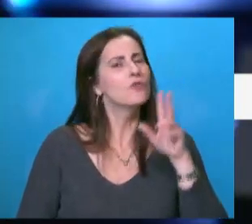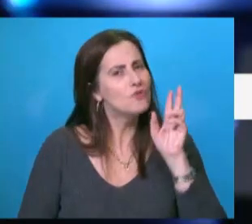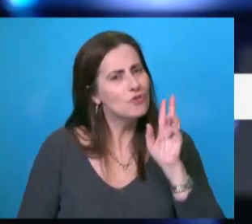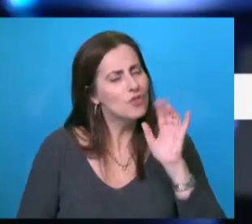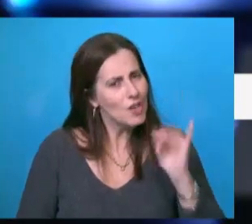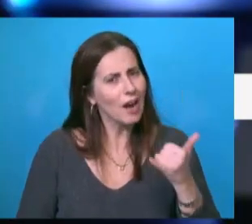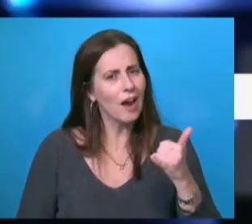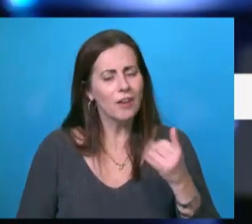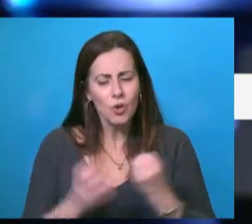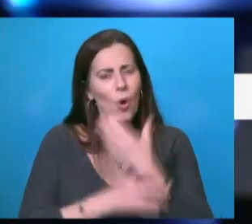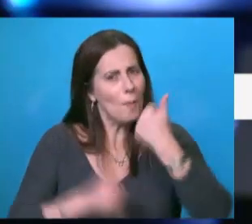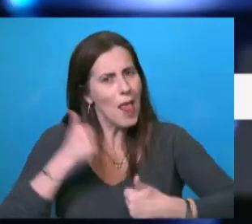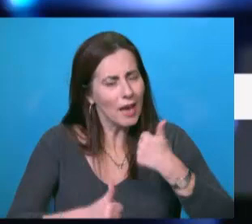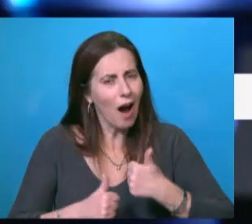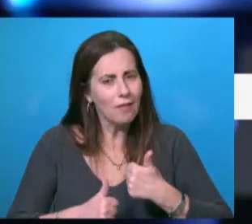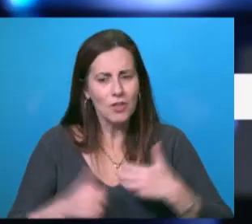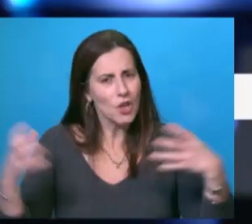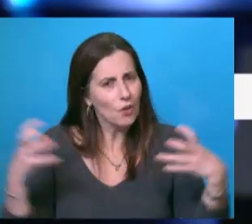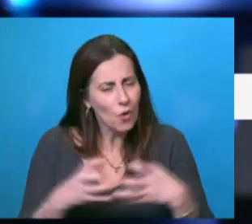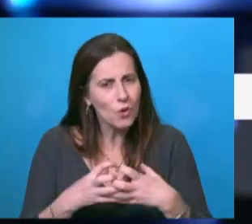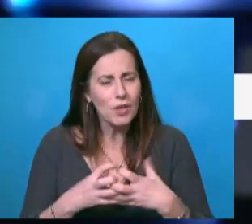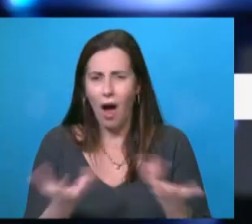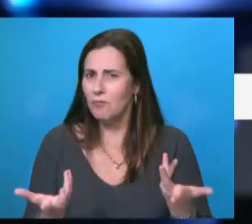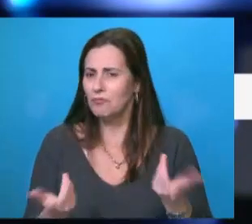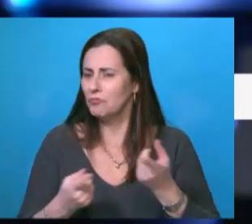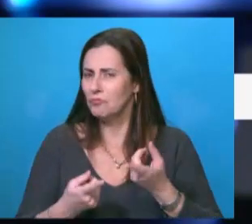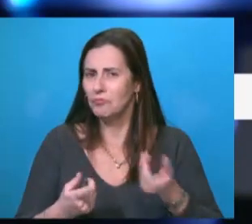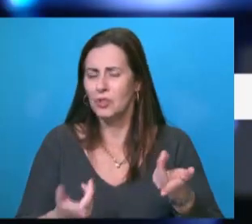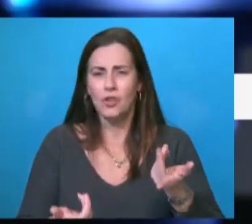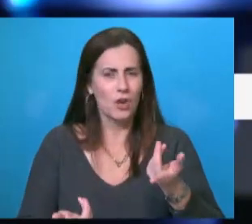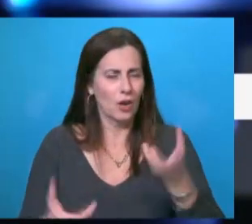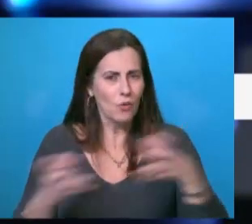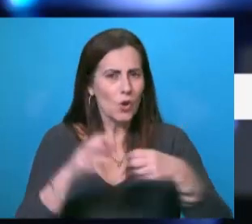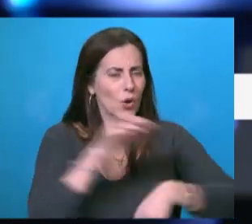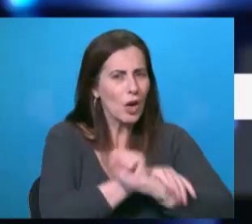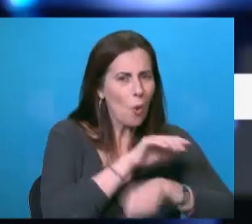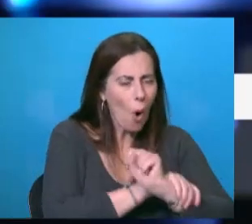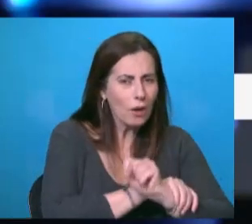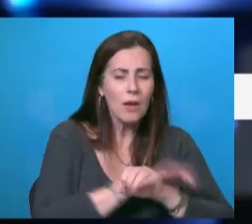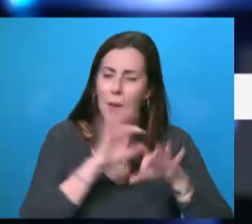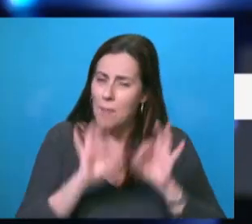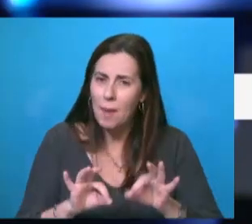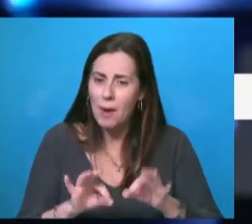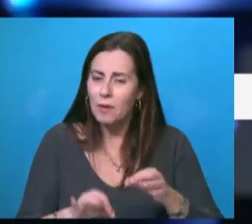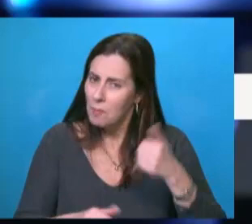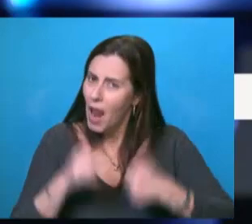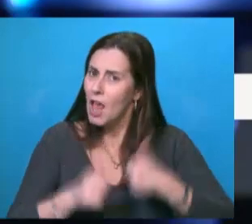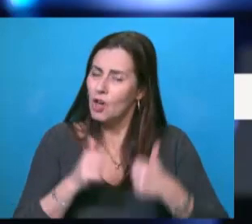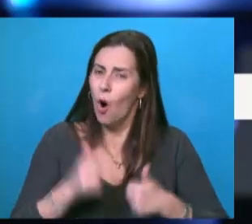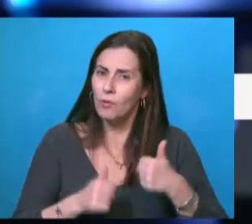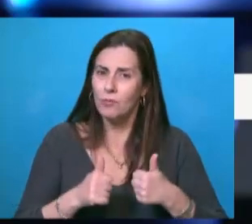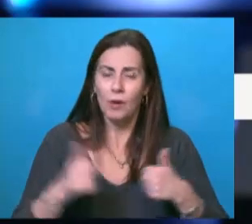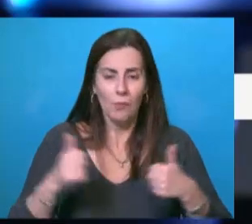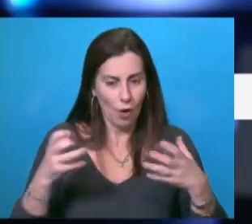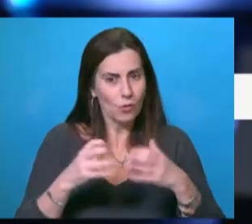שתוקם ליגה של קבוצות, של מועדוני כדורגל, באמת מהליגות, מהקבוצות הבחירות,